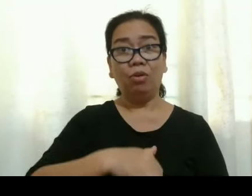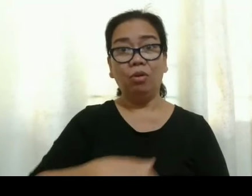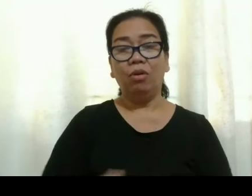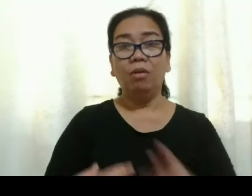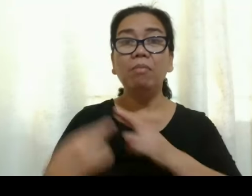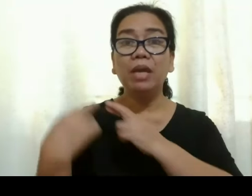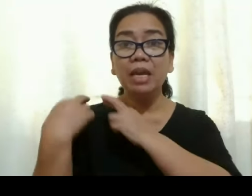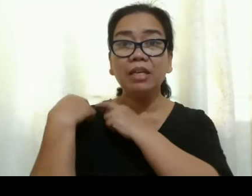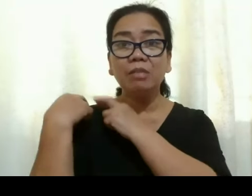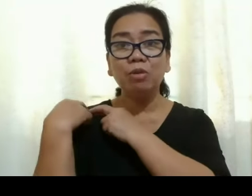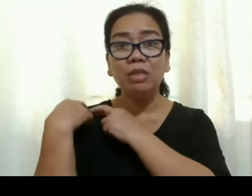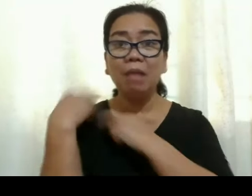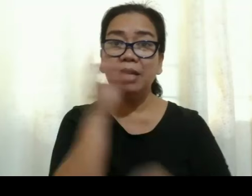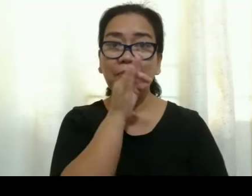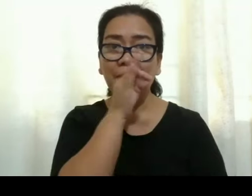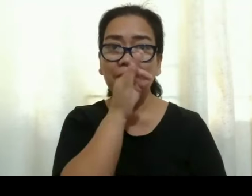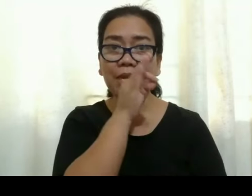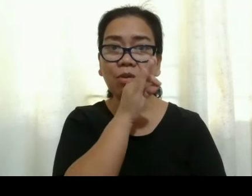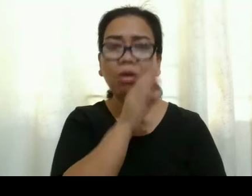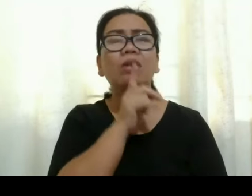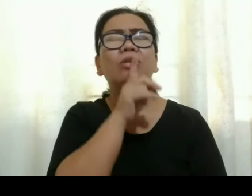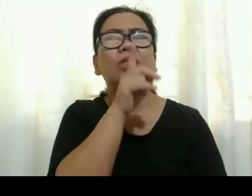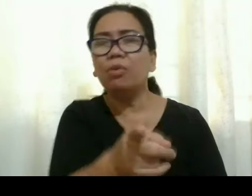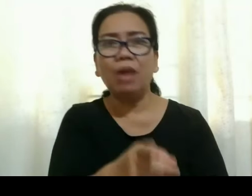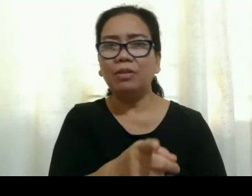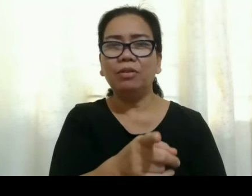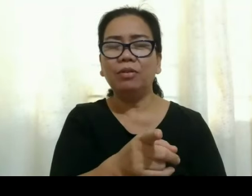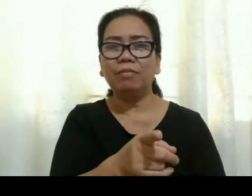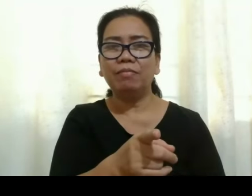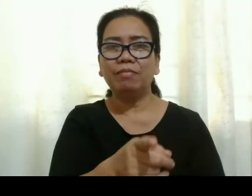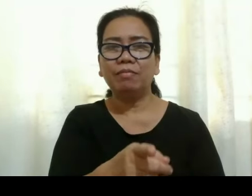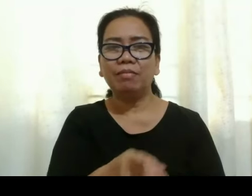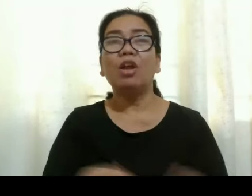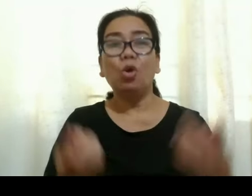tayo, maging responsable ng Pilipino, sigurado